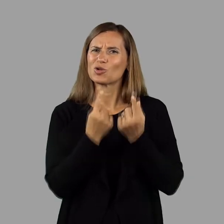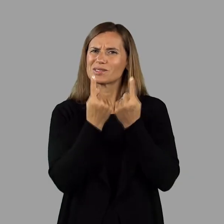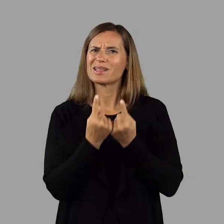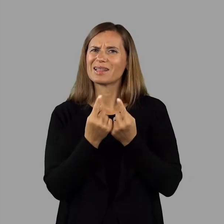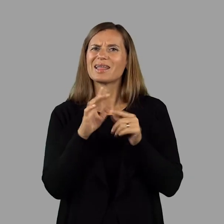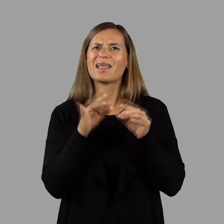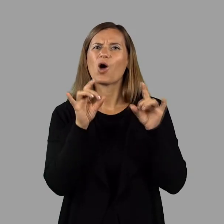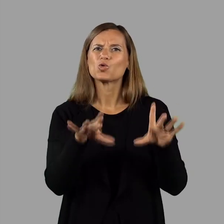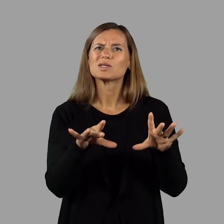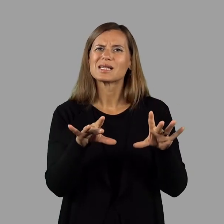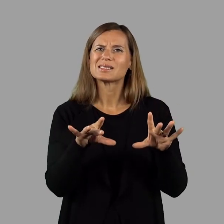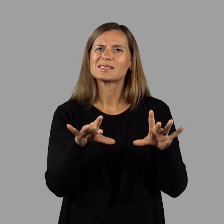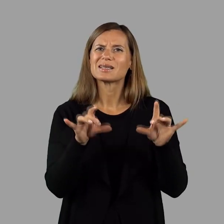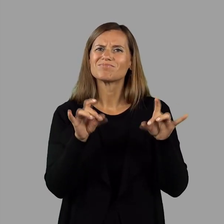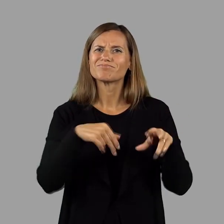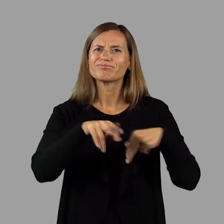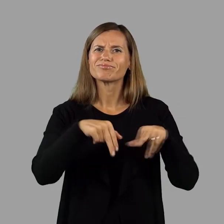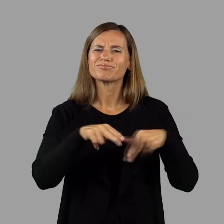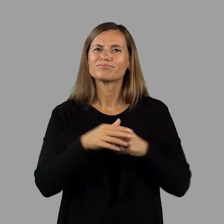Kakšno je stanje na avtocesti?